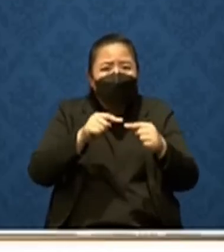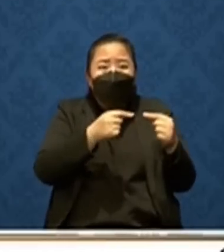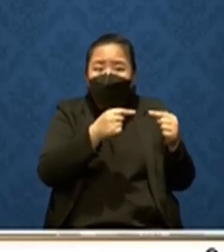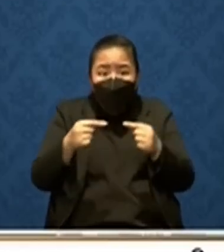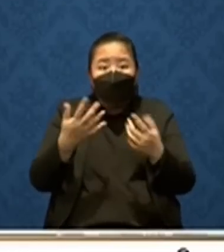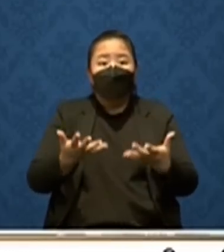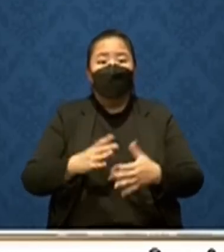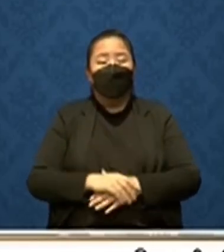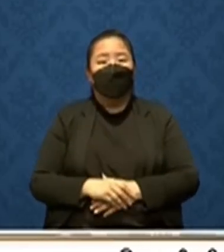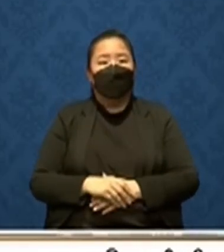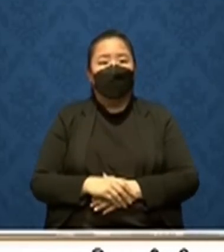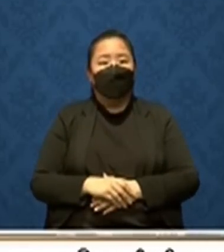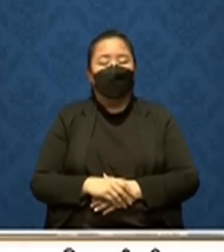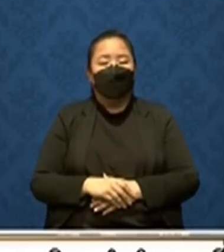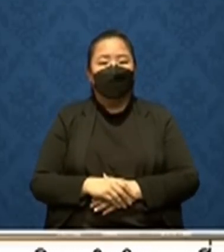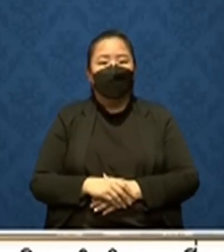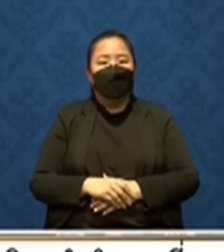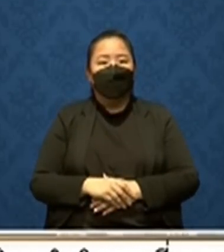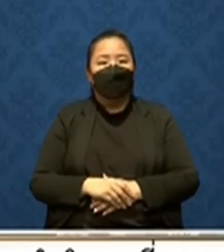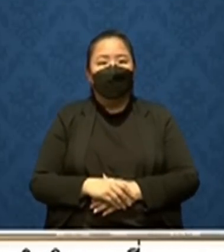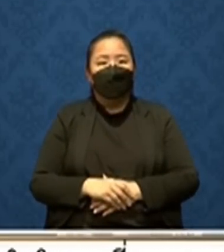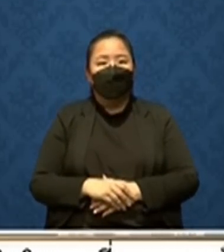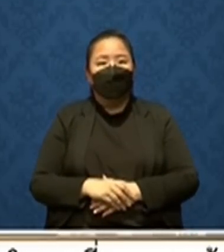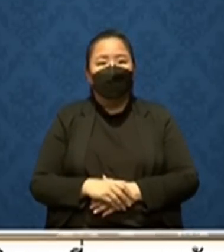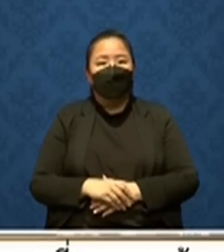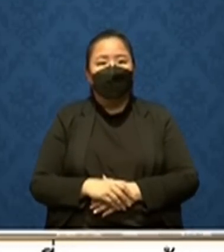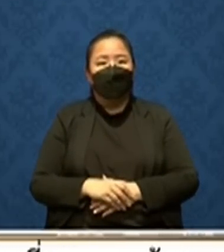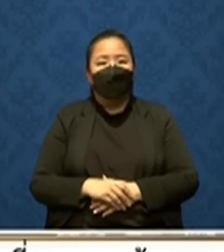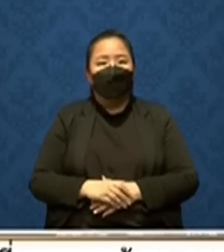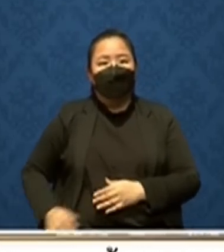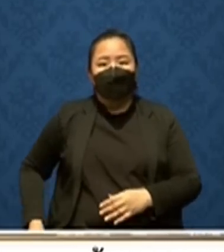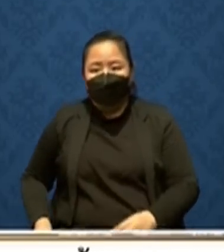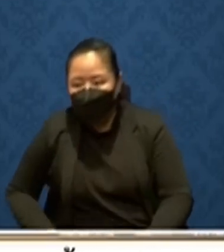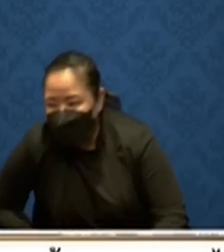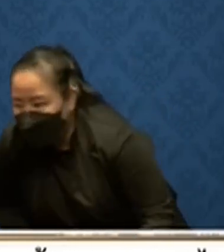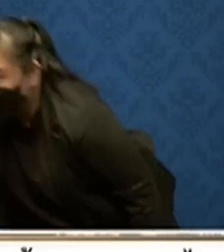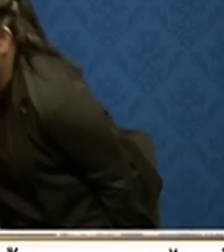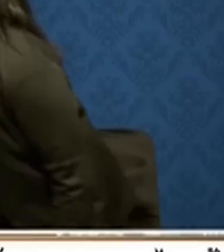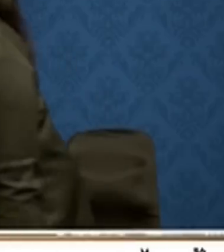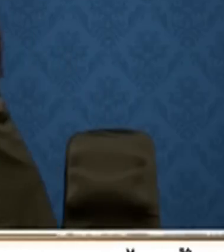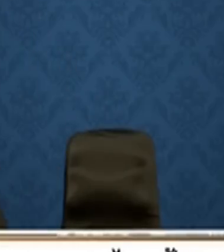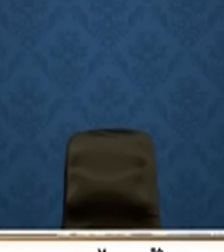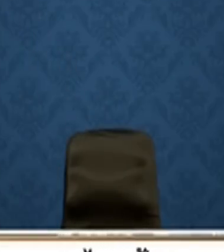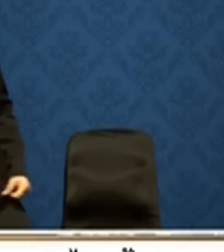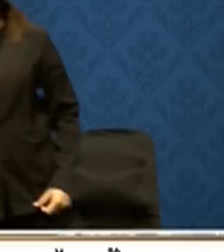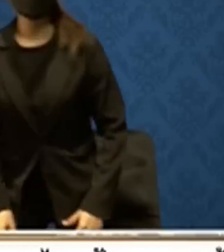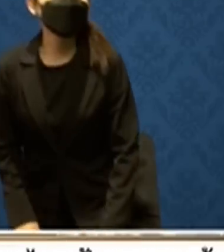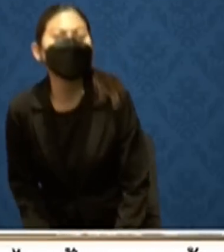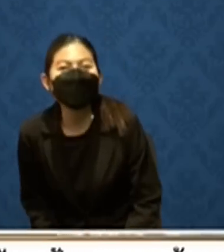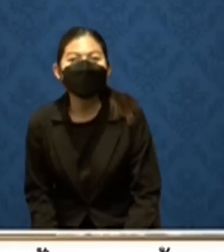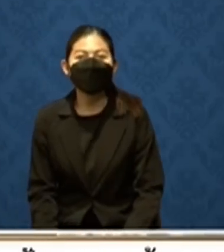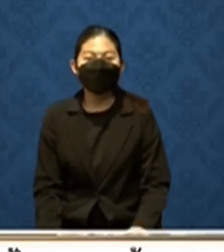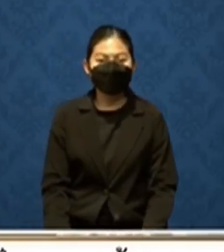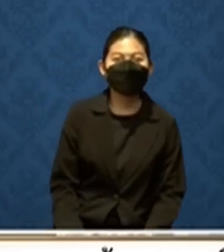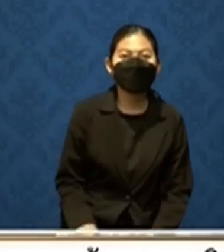ครับทำบัตรทำเรานี่ก็รถครับแต่สิ่งที่เกิดขึ้นและ